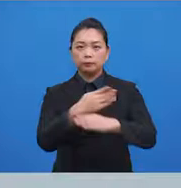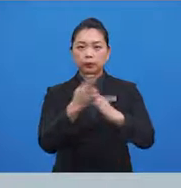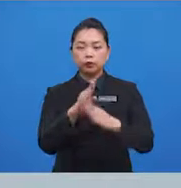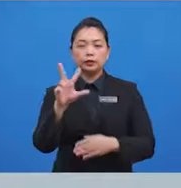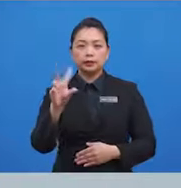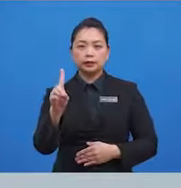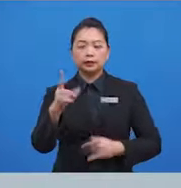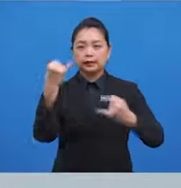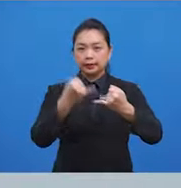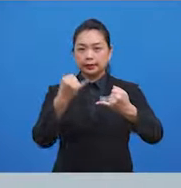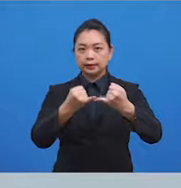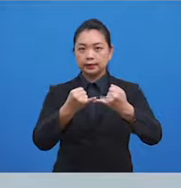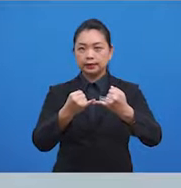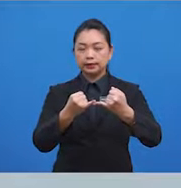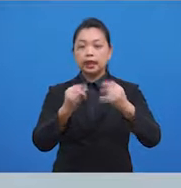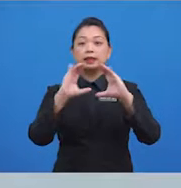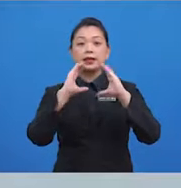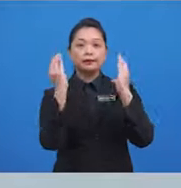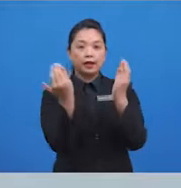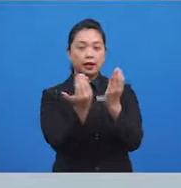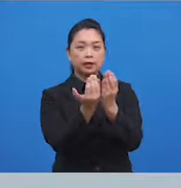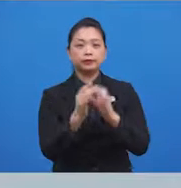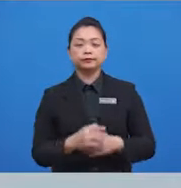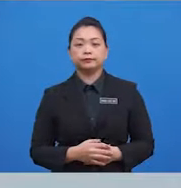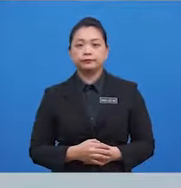3D yang terakhir ialah sfera.